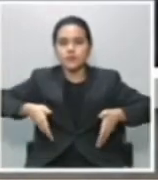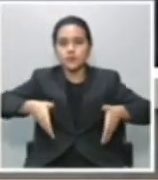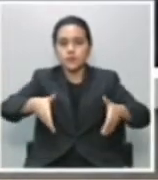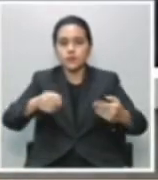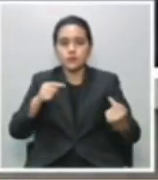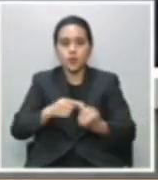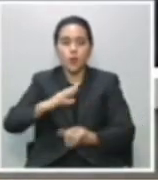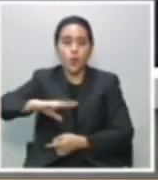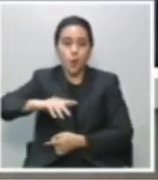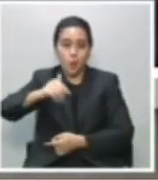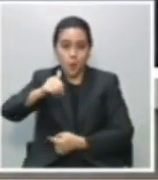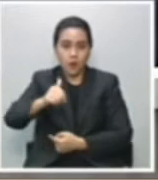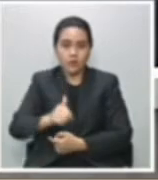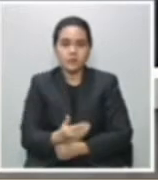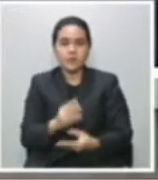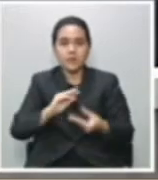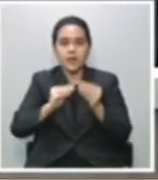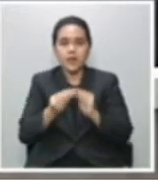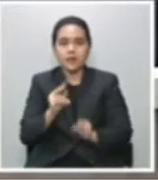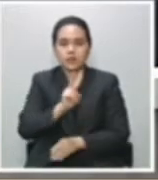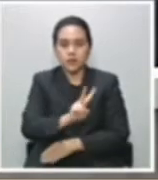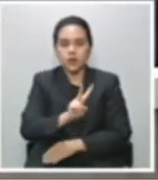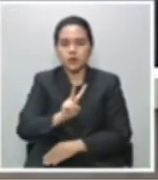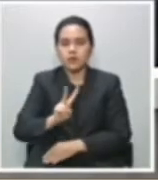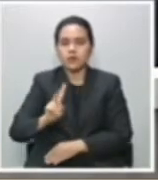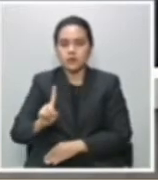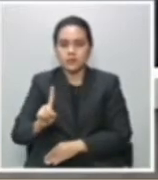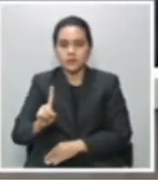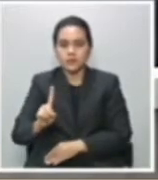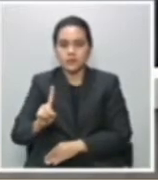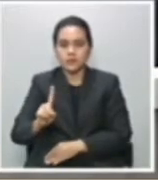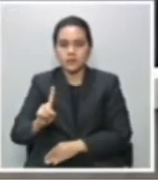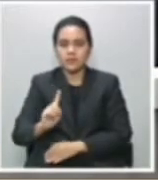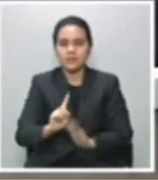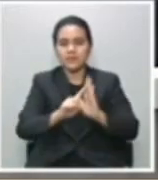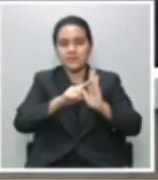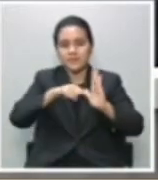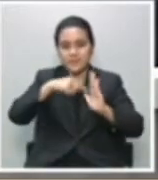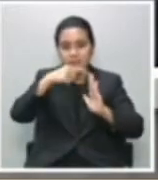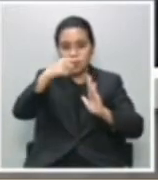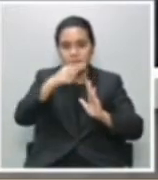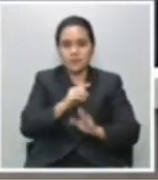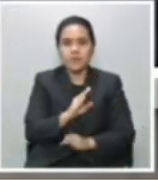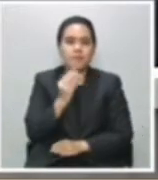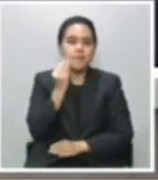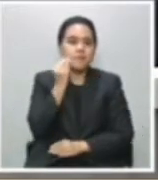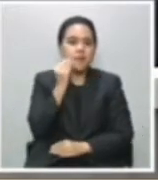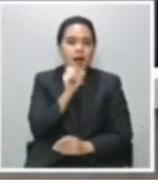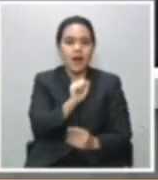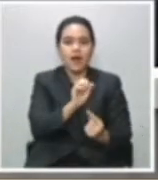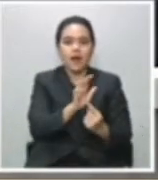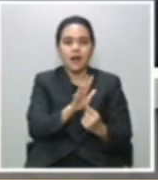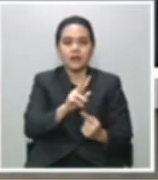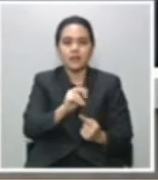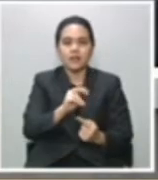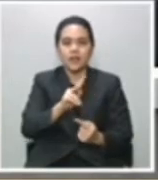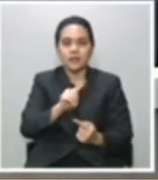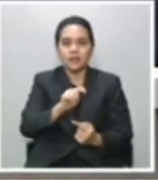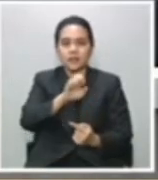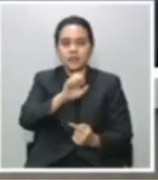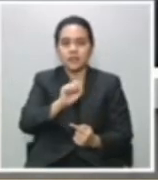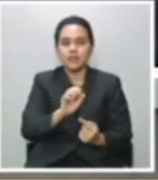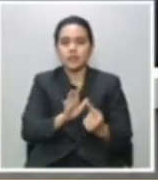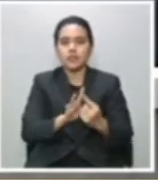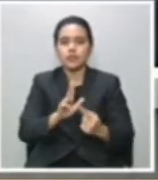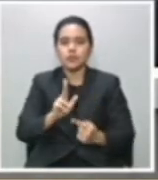งแผ่นดินหมายเลข221เริ่มต้นที่บ้านสันติสุขหมู่15ตำบลภูเงินอำเภอกันท